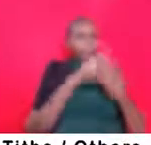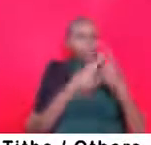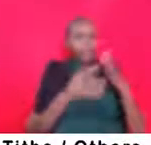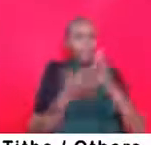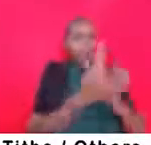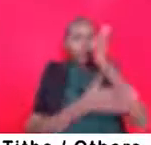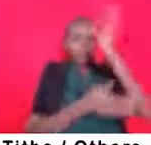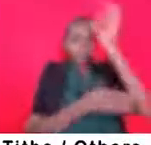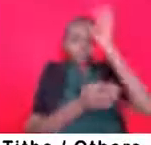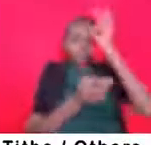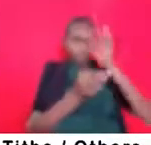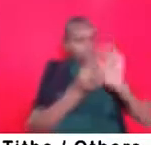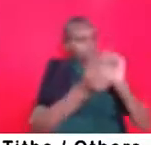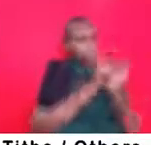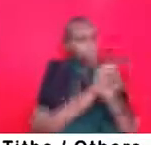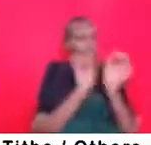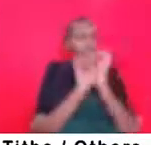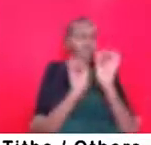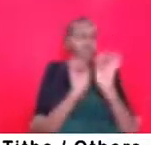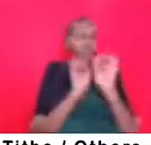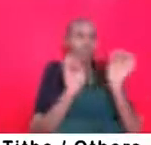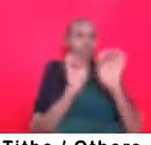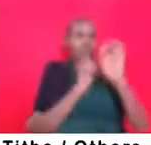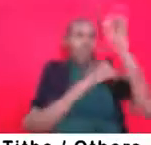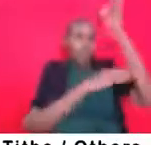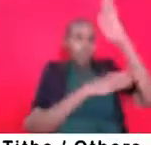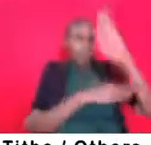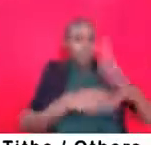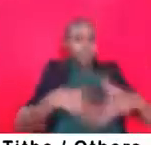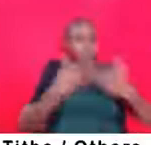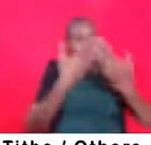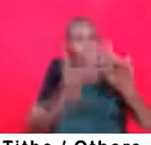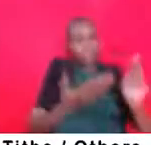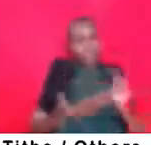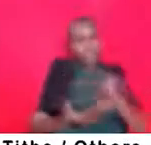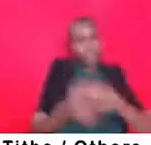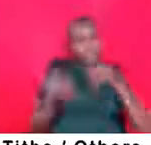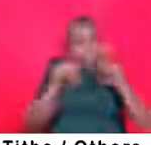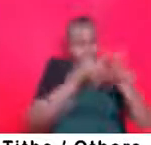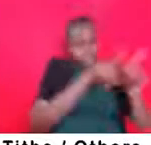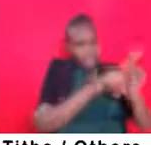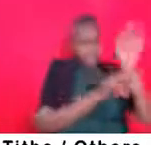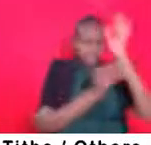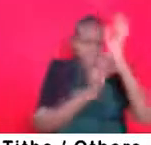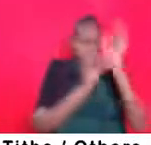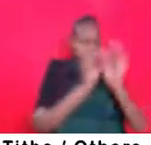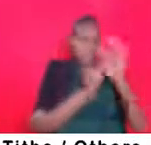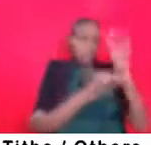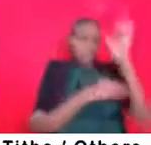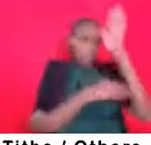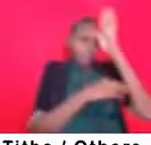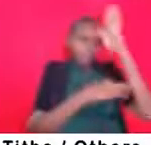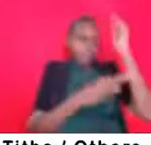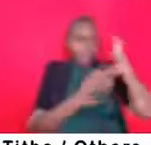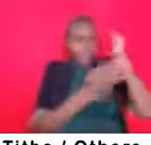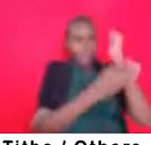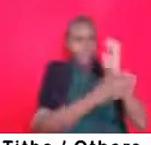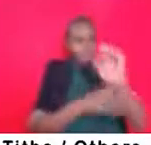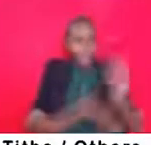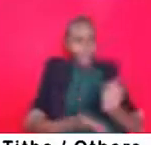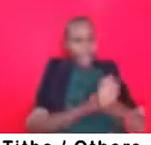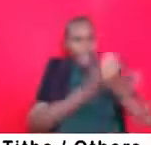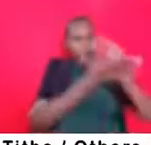yake haikubanduka. Ee Baba, tupatie imani kama ya baba yetu.